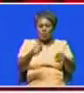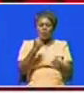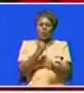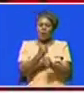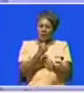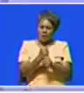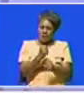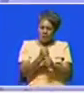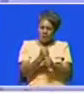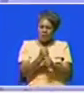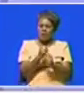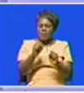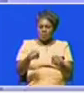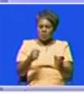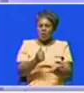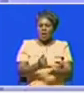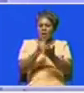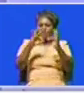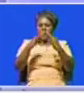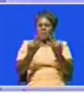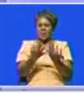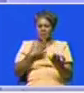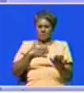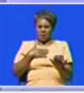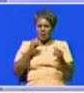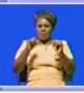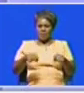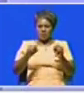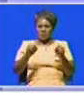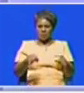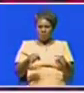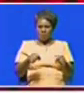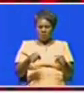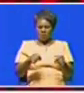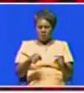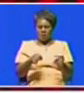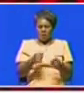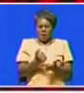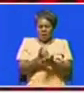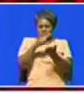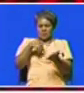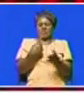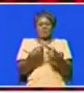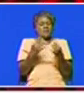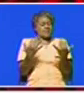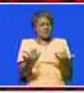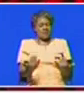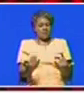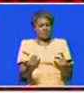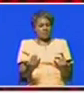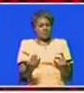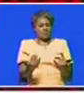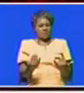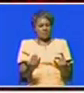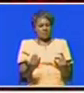kazi, ningeweza kusaidia familia yangu, ningeweza jitoa mahali. Lakini sasa vitu nyingi